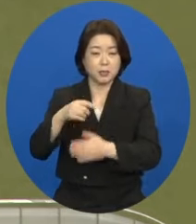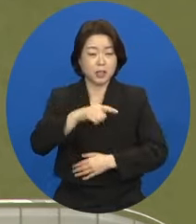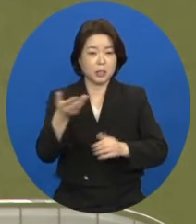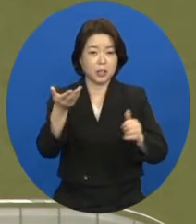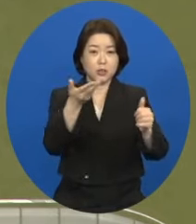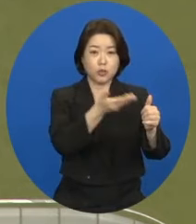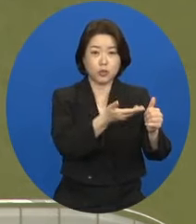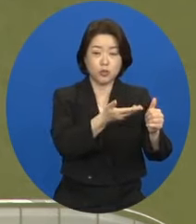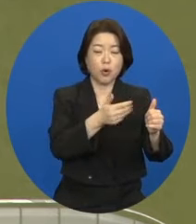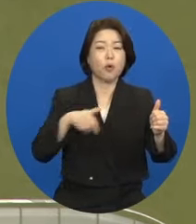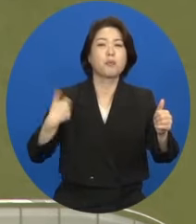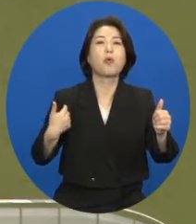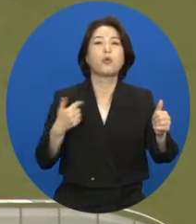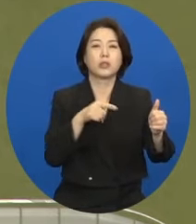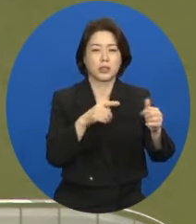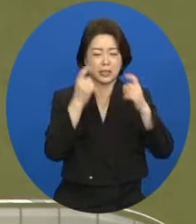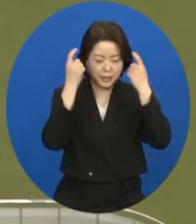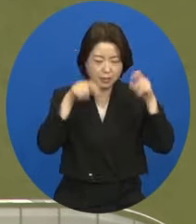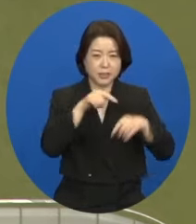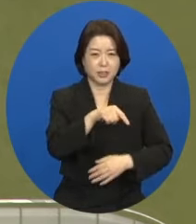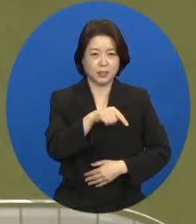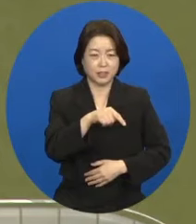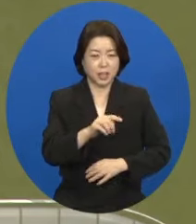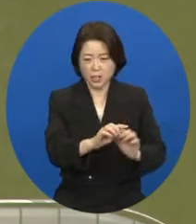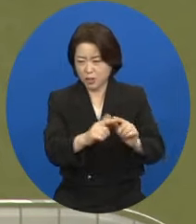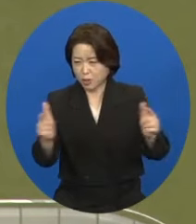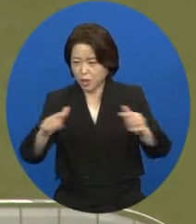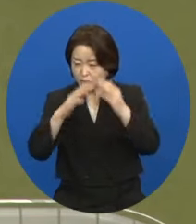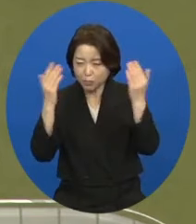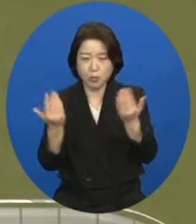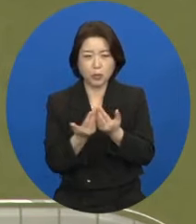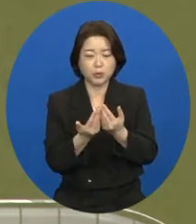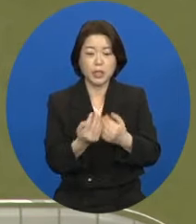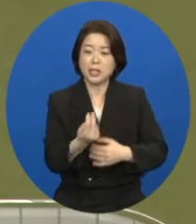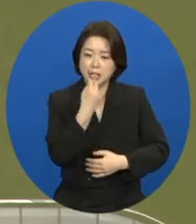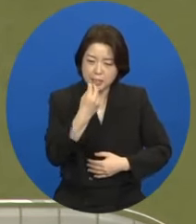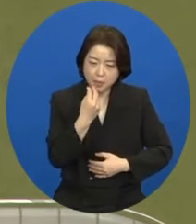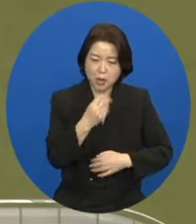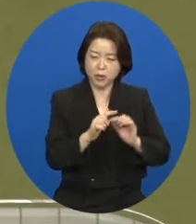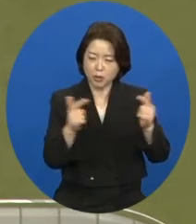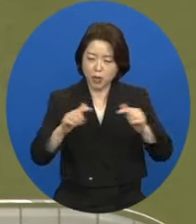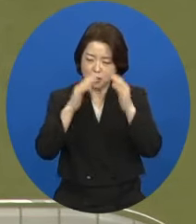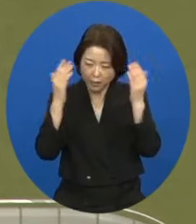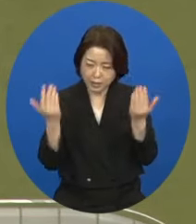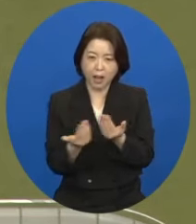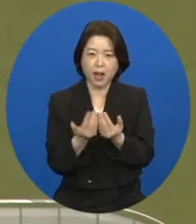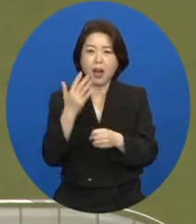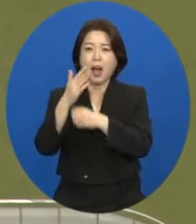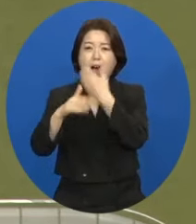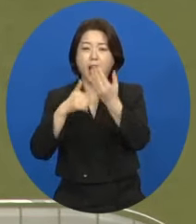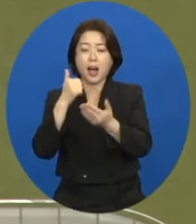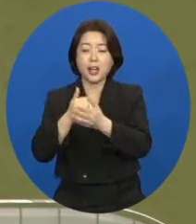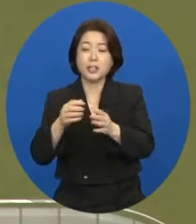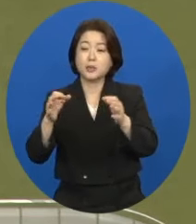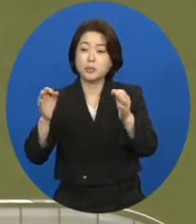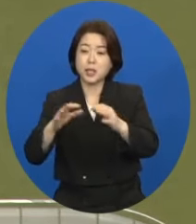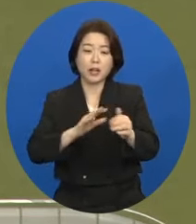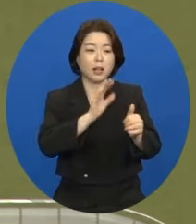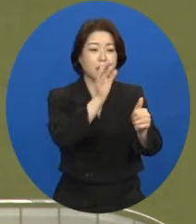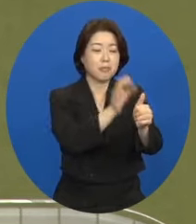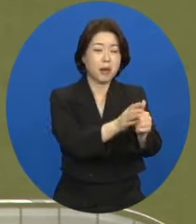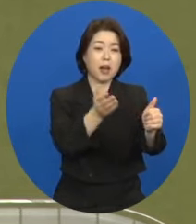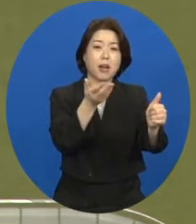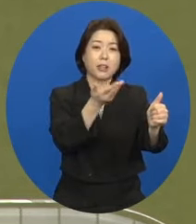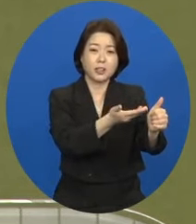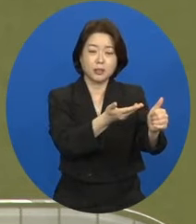알지 못했다는 점에서 어리석은 거예요. 모든 것이 그의 생명도 모든 것이 하나님이 잠시 그에게 맡겨주신